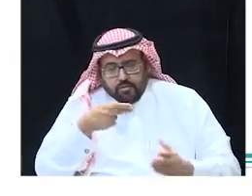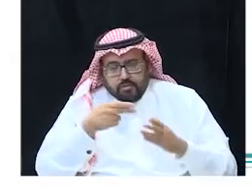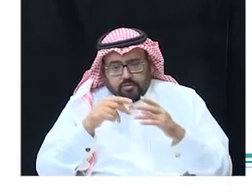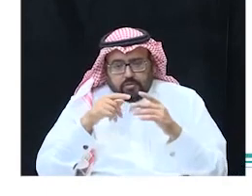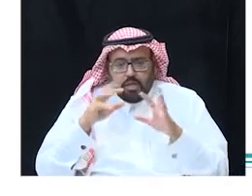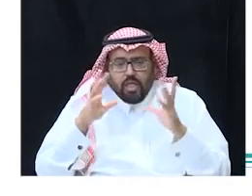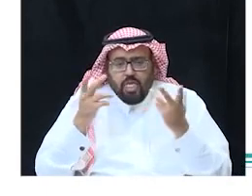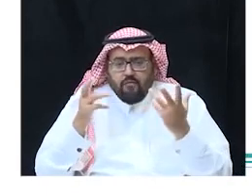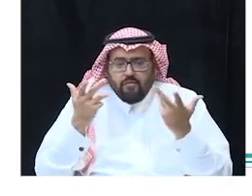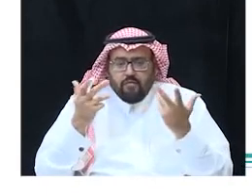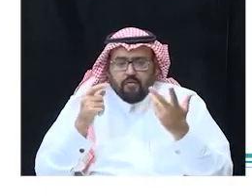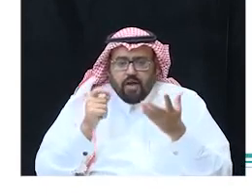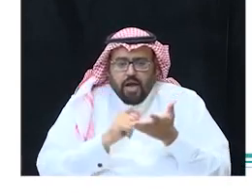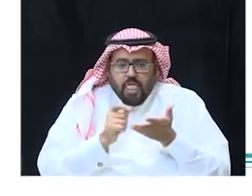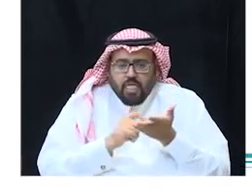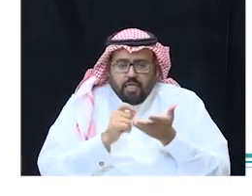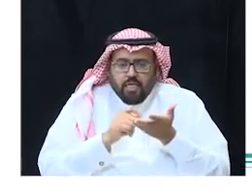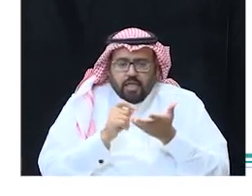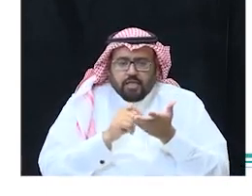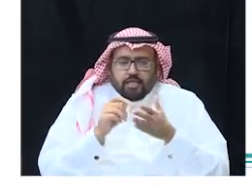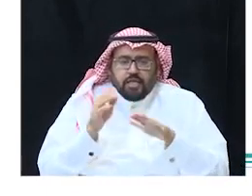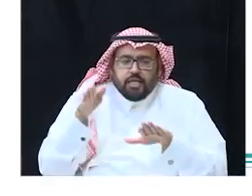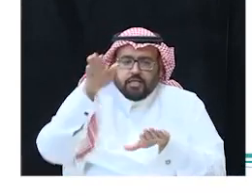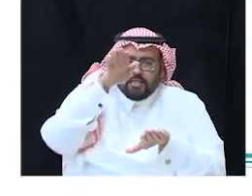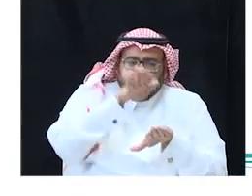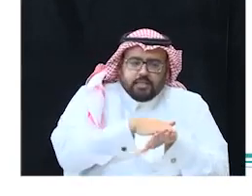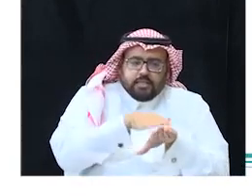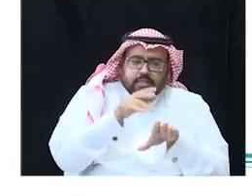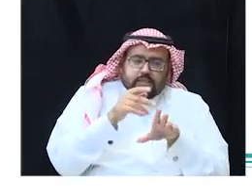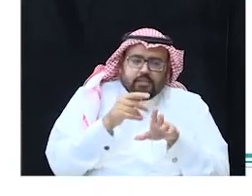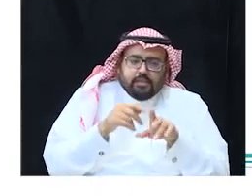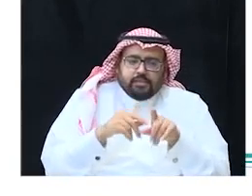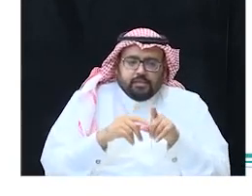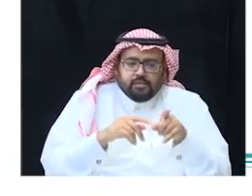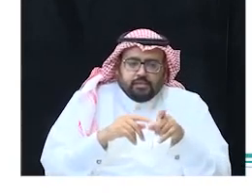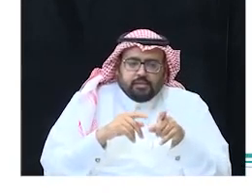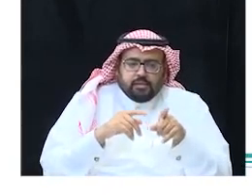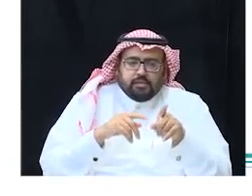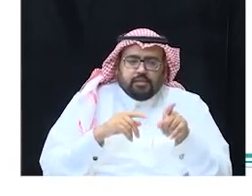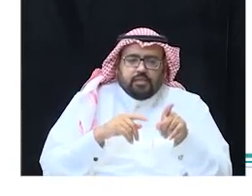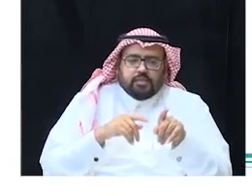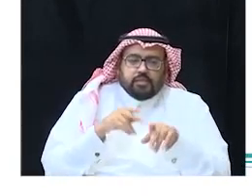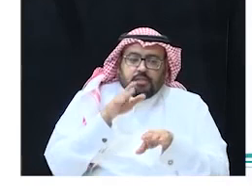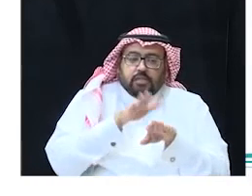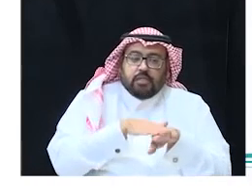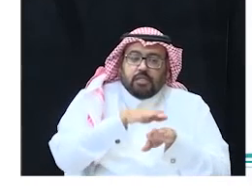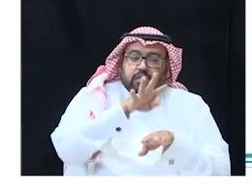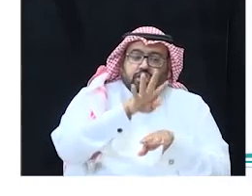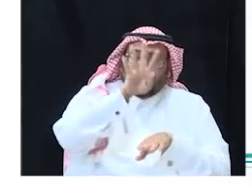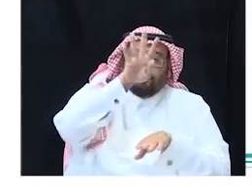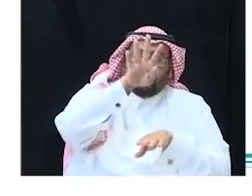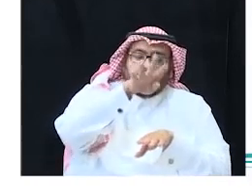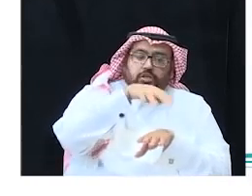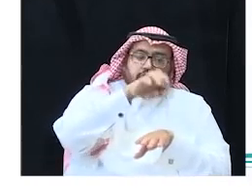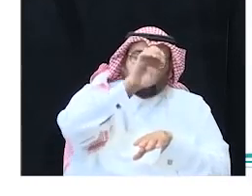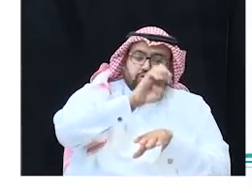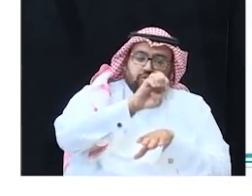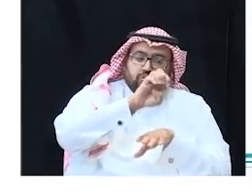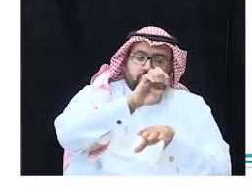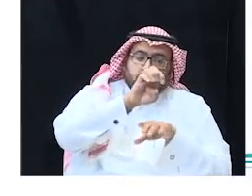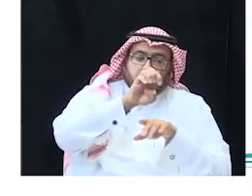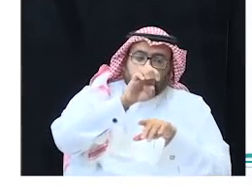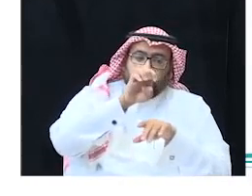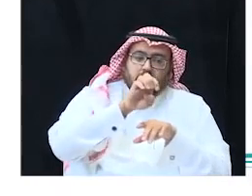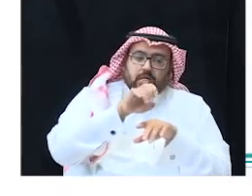ألخص: أصف كيف أضع المغناطيس على السيارة الثانية. هذه السيارة الأولى، هذه السيارة